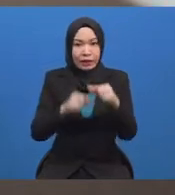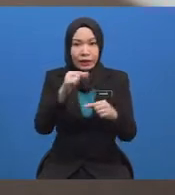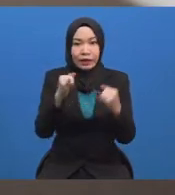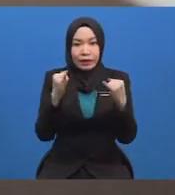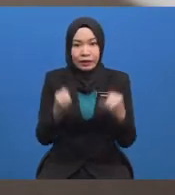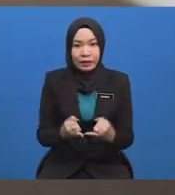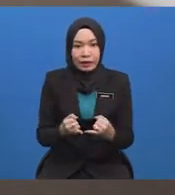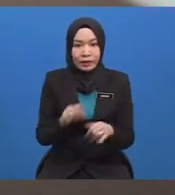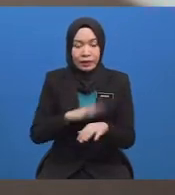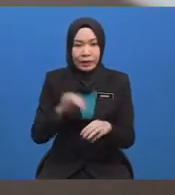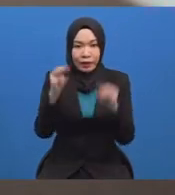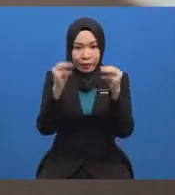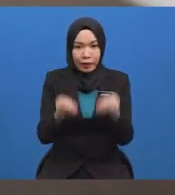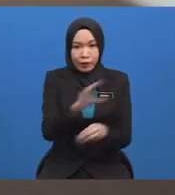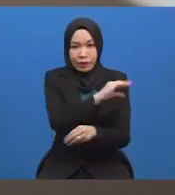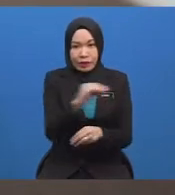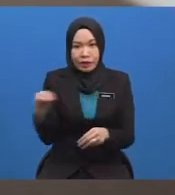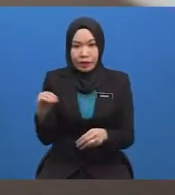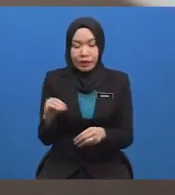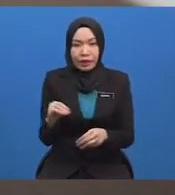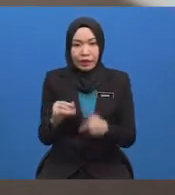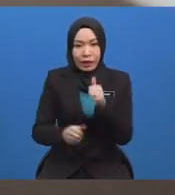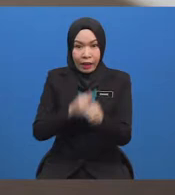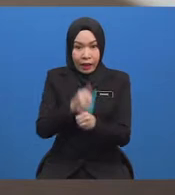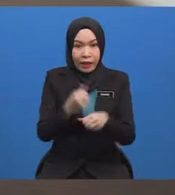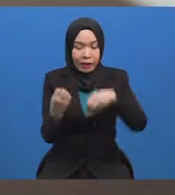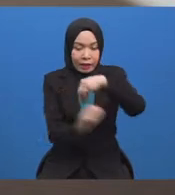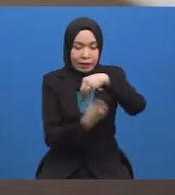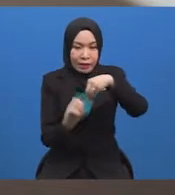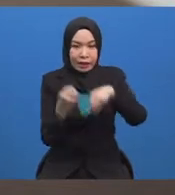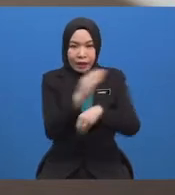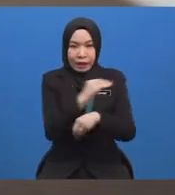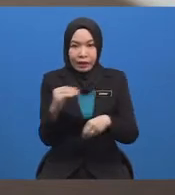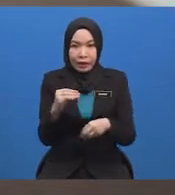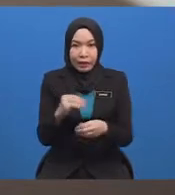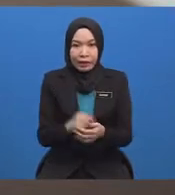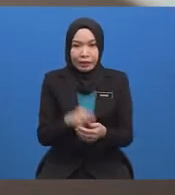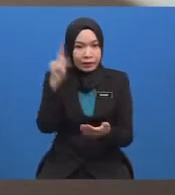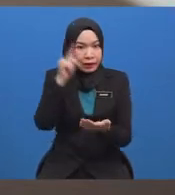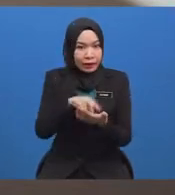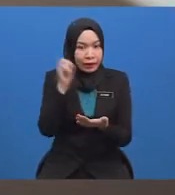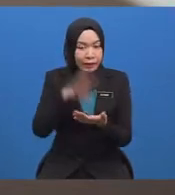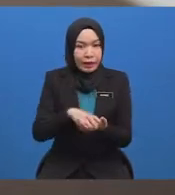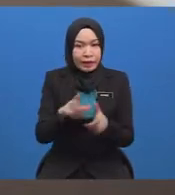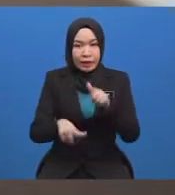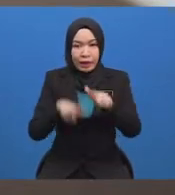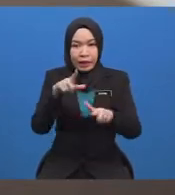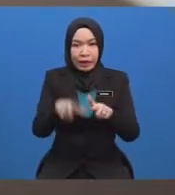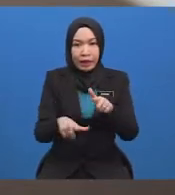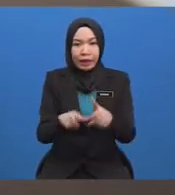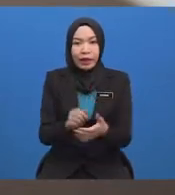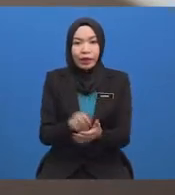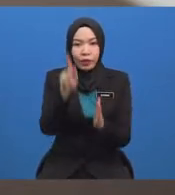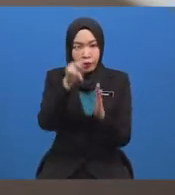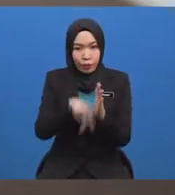dan alam sekitar serta yang kedua mengenal pasti langkah-langkah mengurangkan kesan